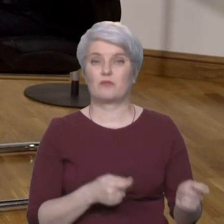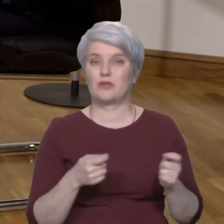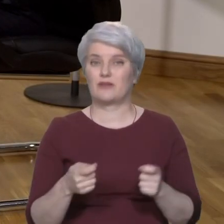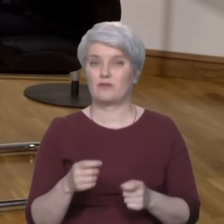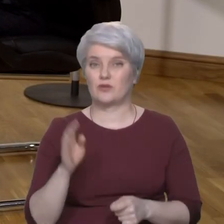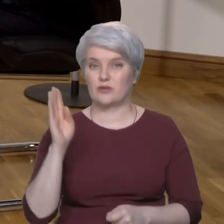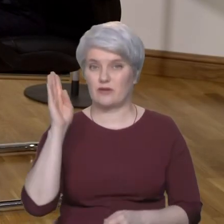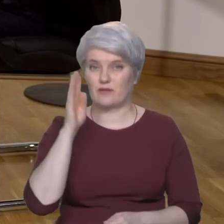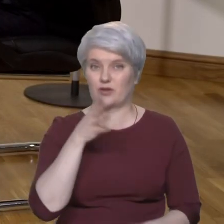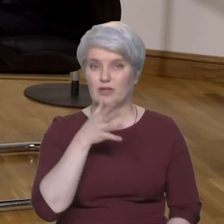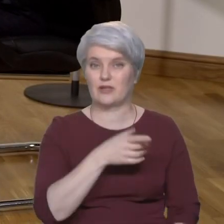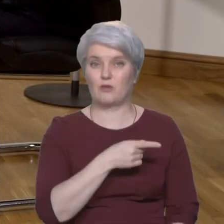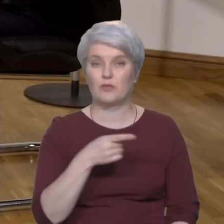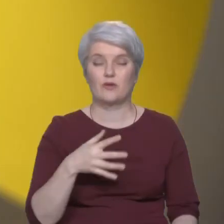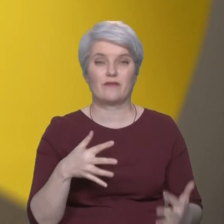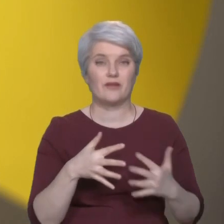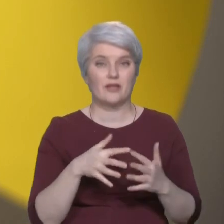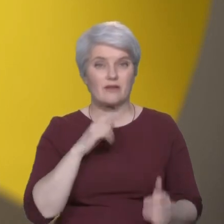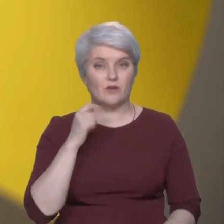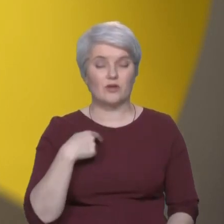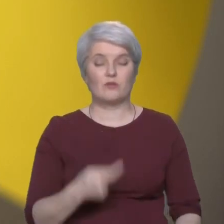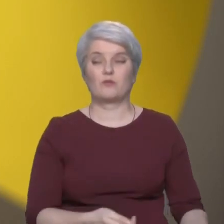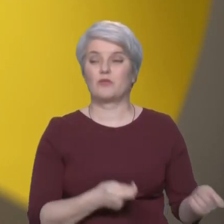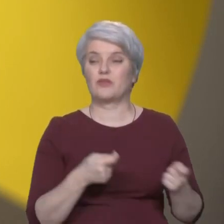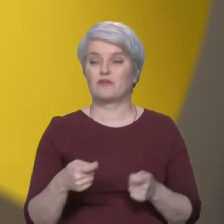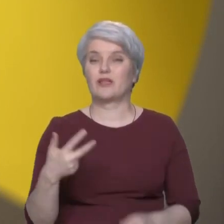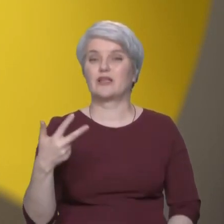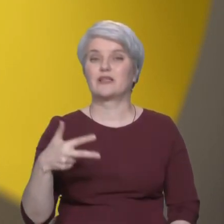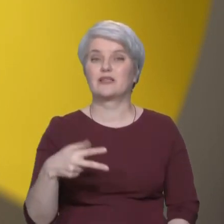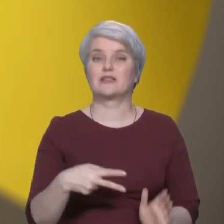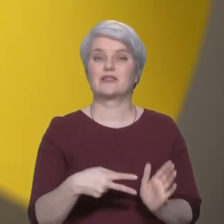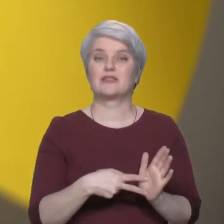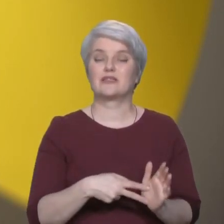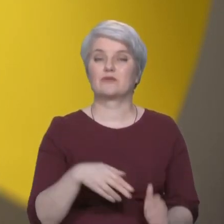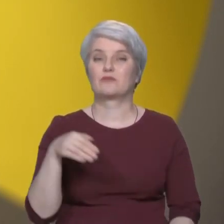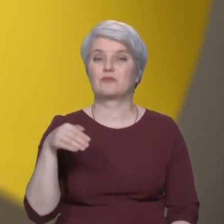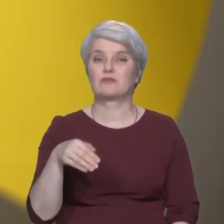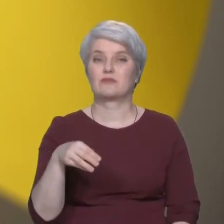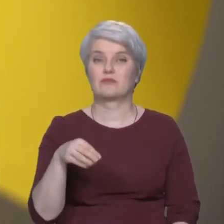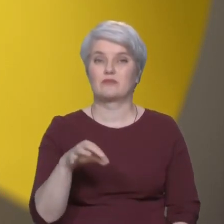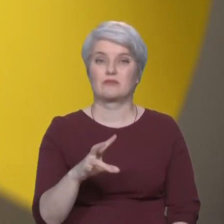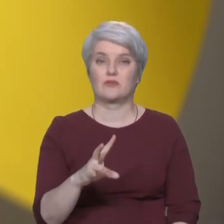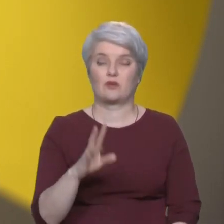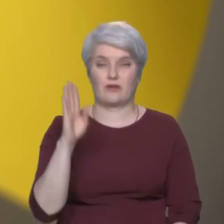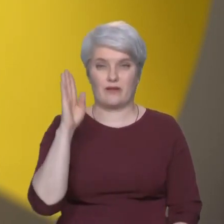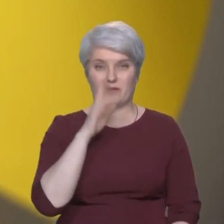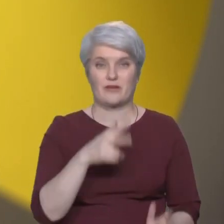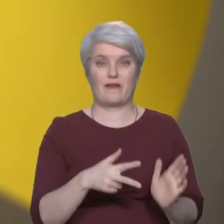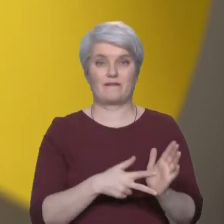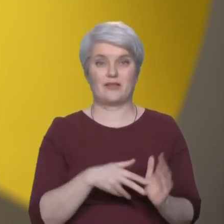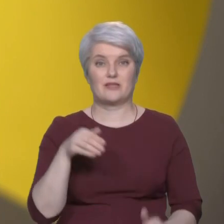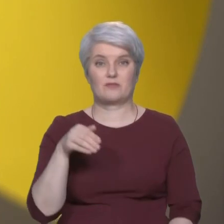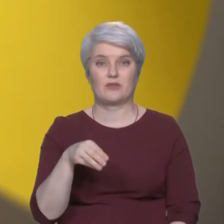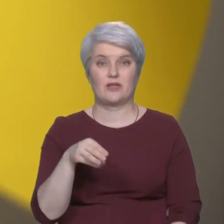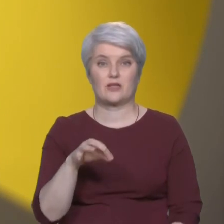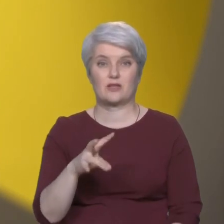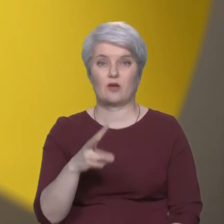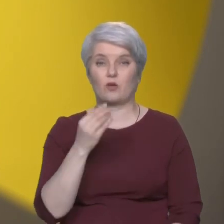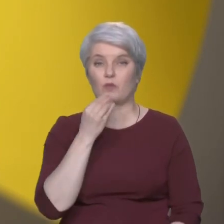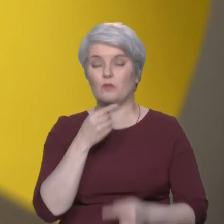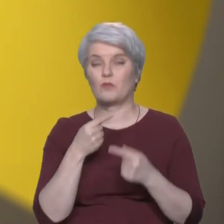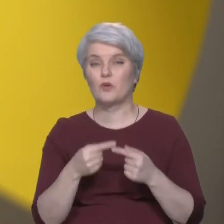За період війни в Україні ми підвезли більше 37 тисяч тонн води, більше 8 тисяч тонн продуктів.